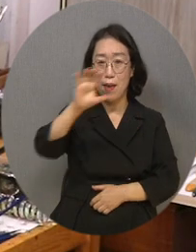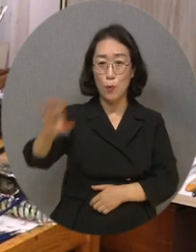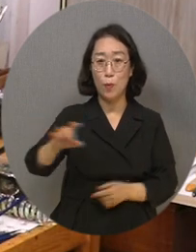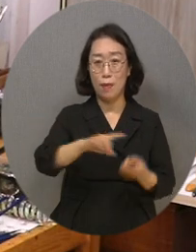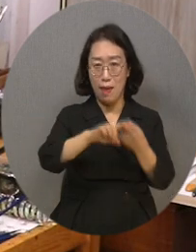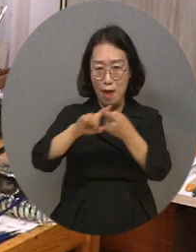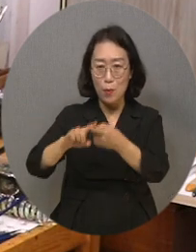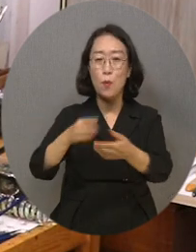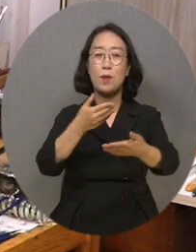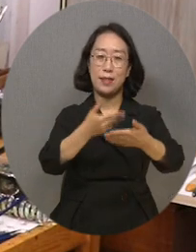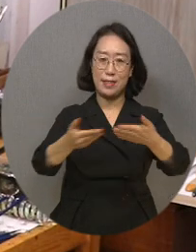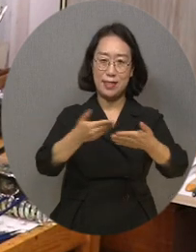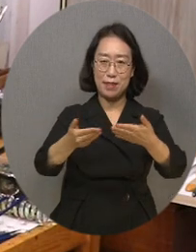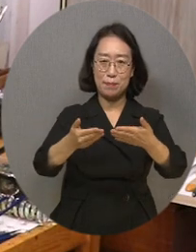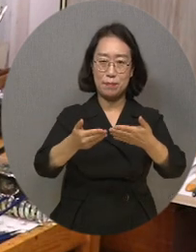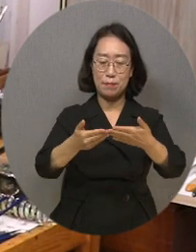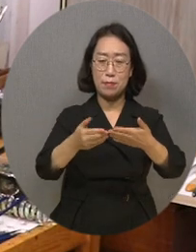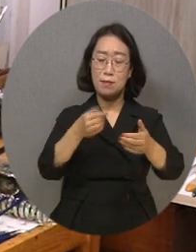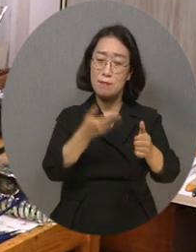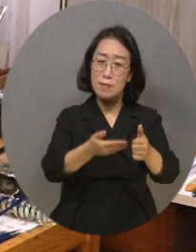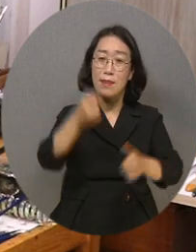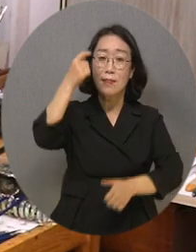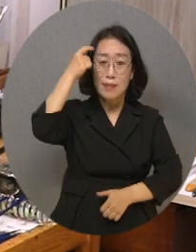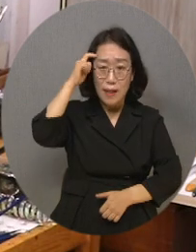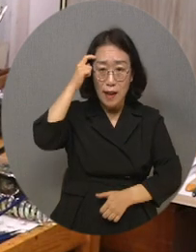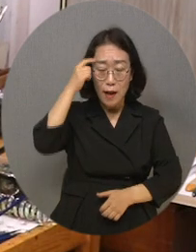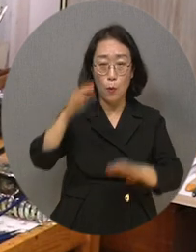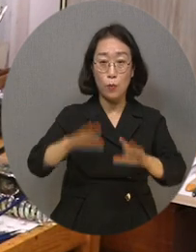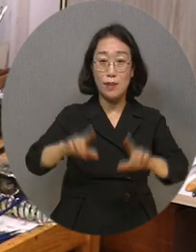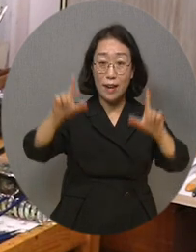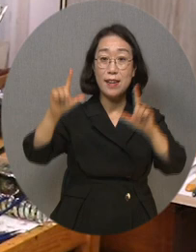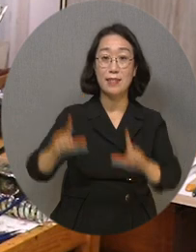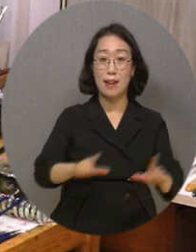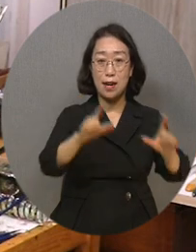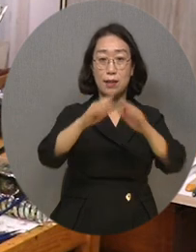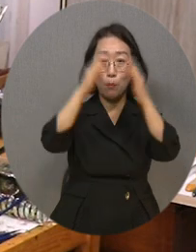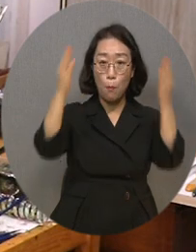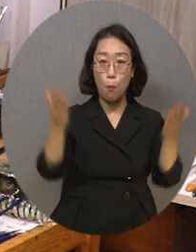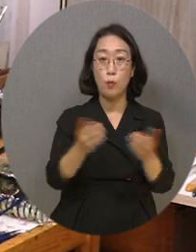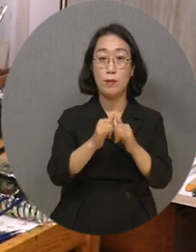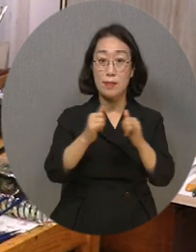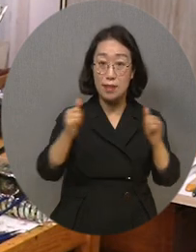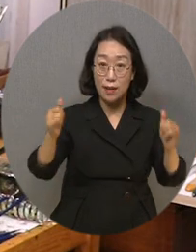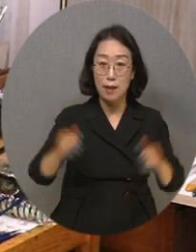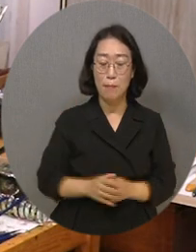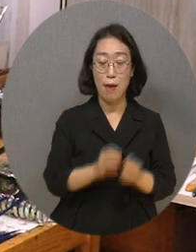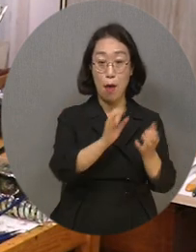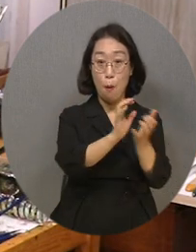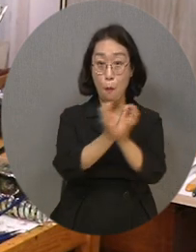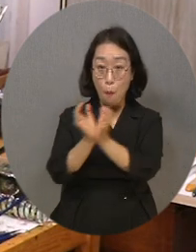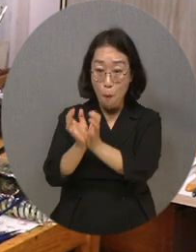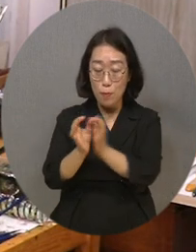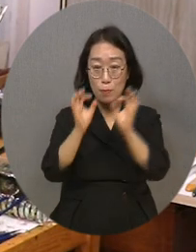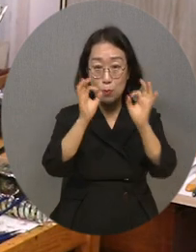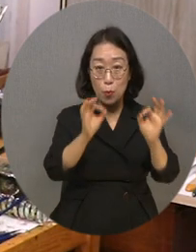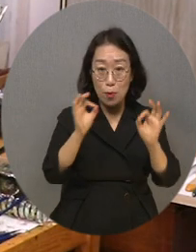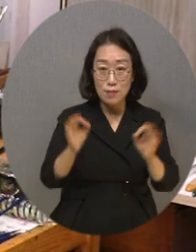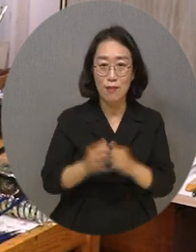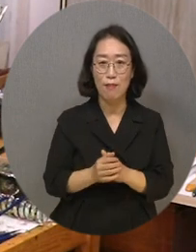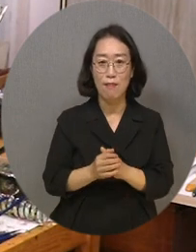담아냅니다. 작가의 바람처럼 현대를 살아가는 모든 이들에게 만개한 꽃송이를